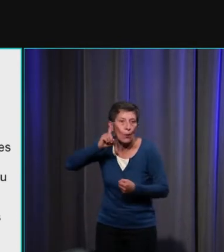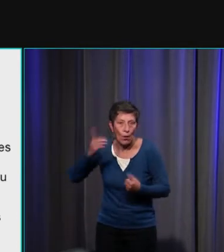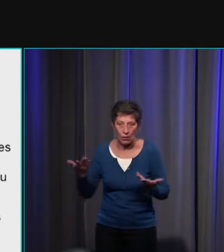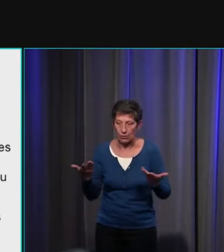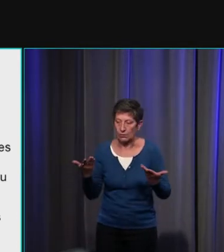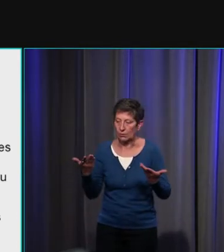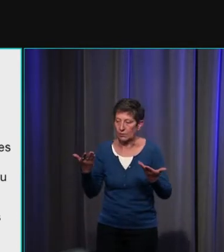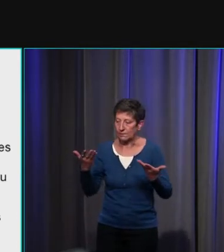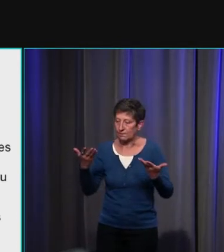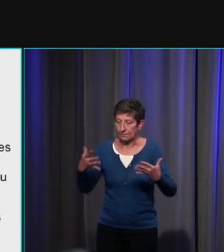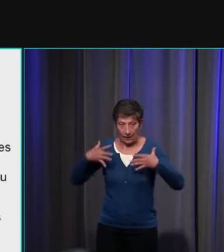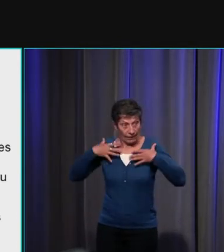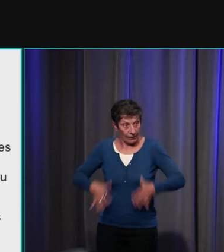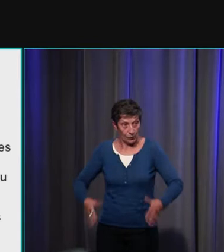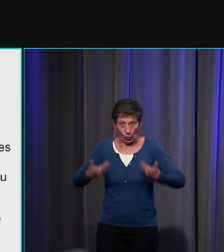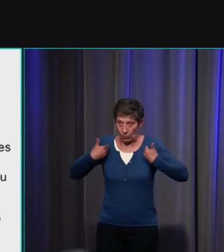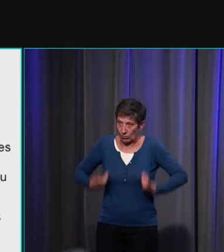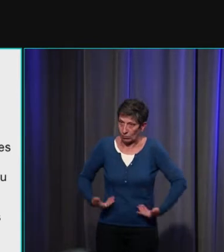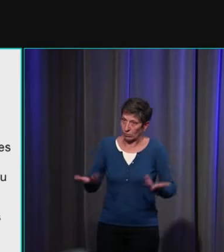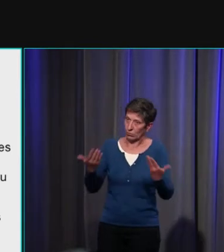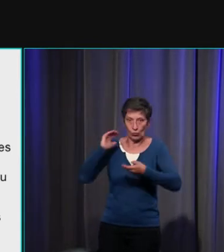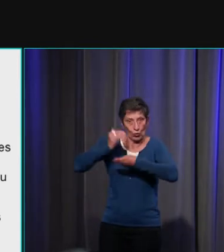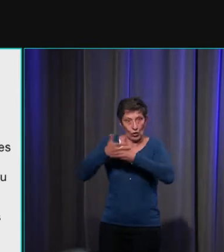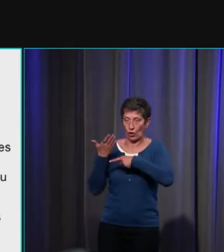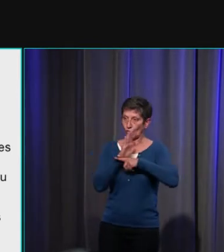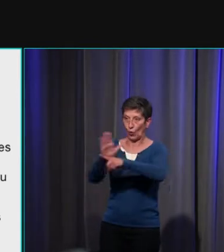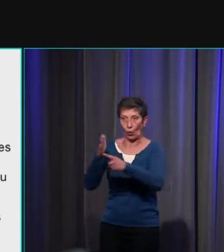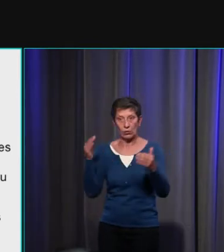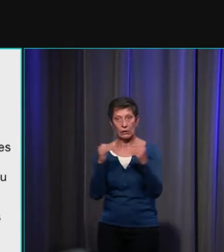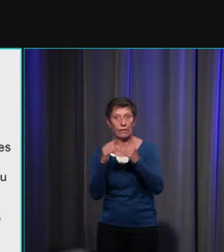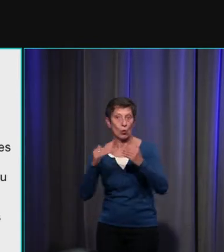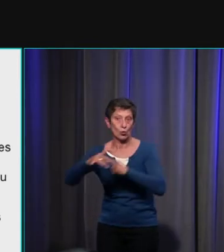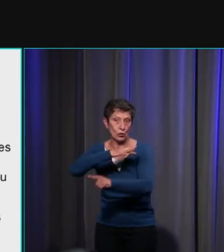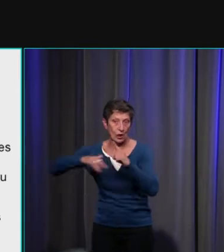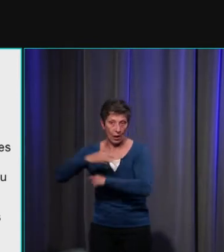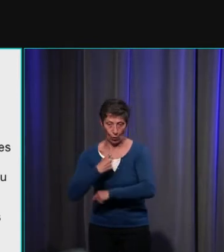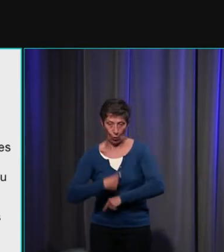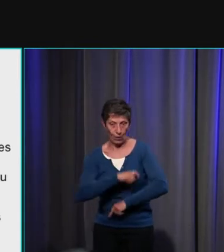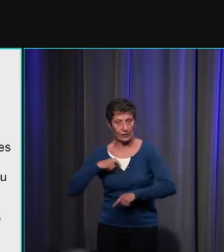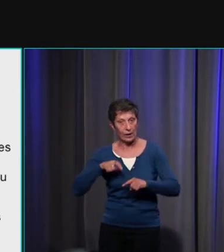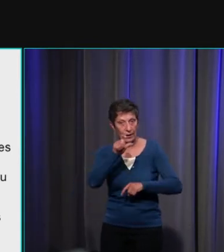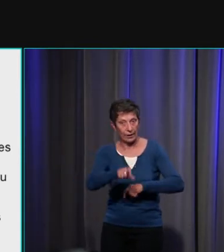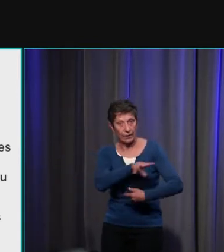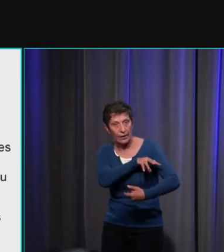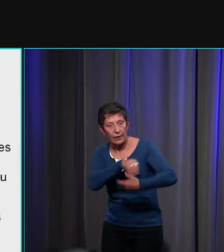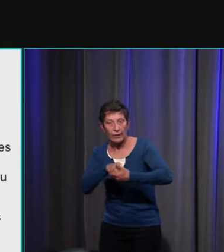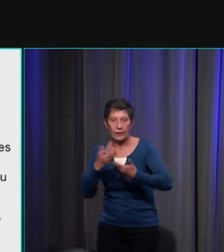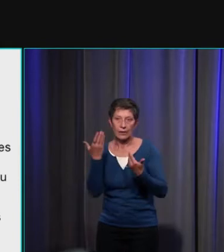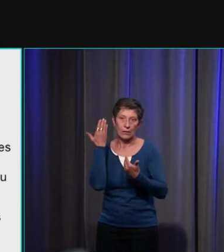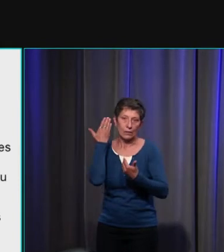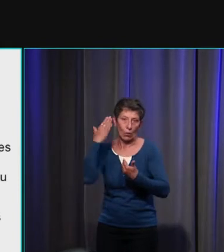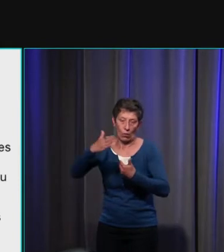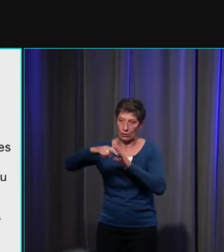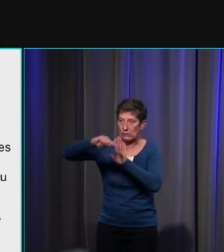l'habit qui fait la catégorie sociale au moyen âge et que le croisé entre dans une autre dans un autre